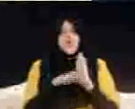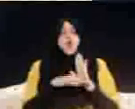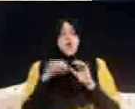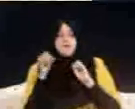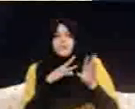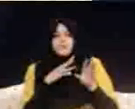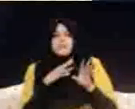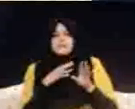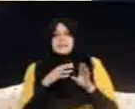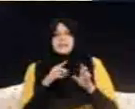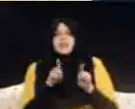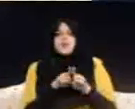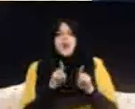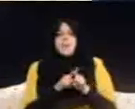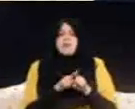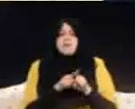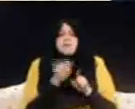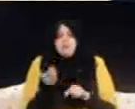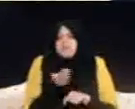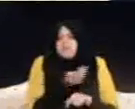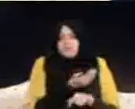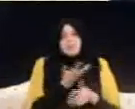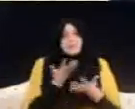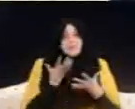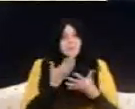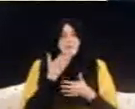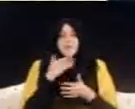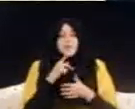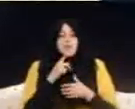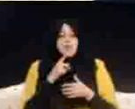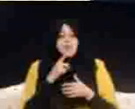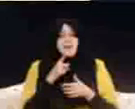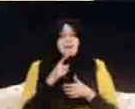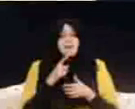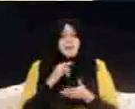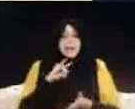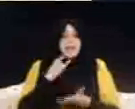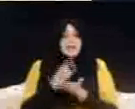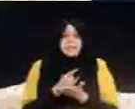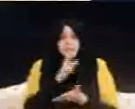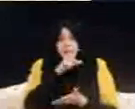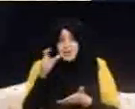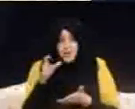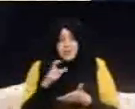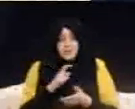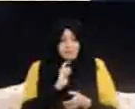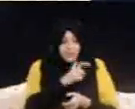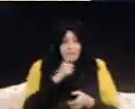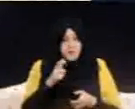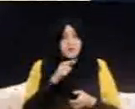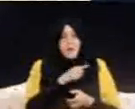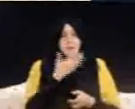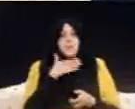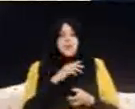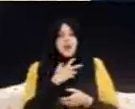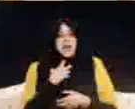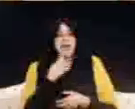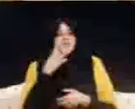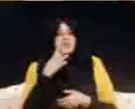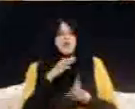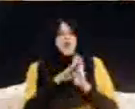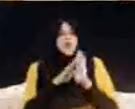تدعهم عالة يتكففون الناس. يعني شوف الإرشاد النبوي لسعد بن أبي وقاص، ومن